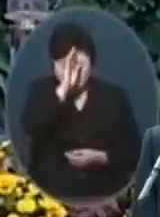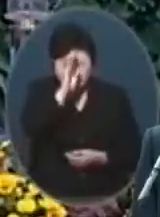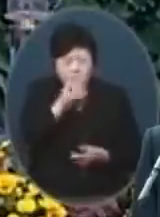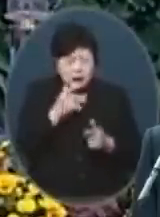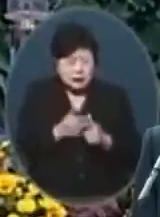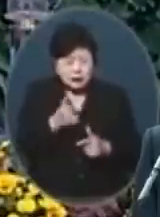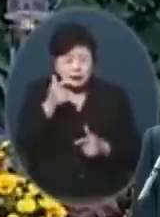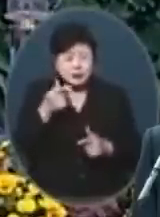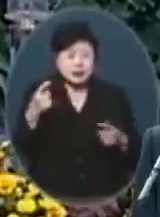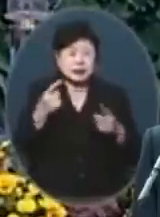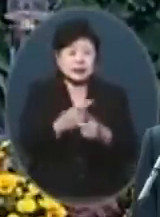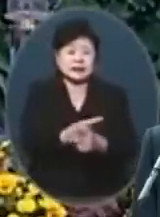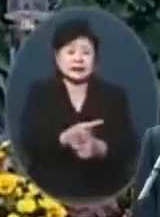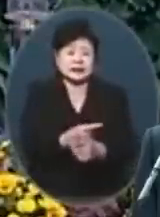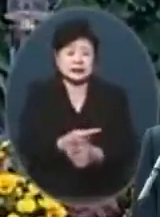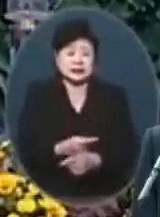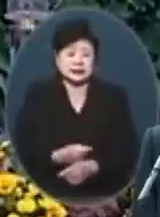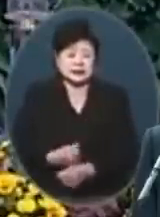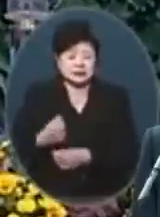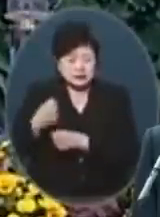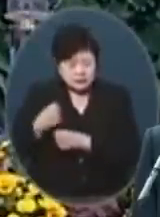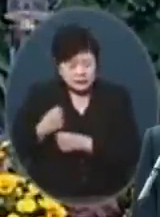예수님이 받고